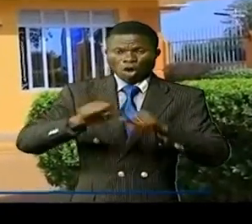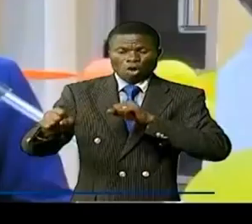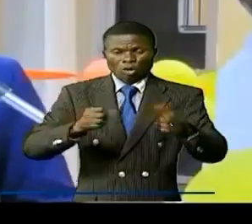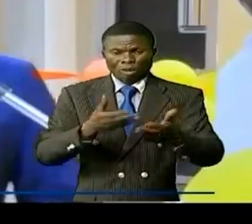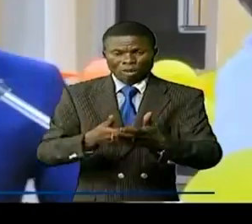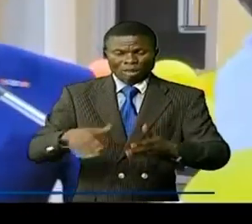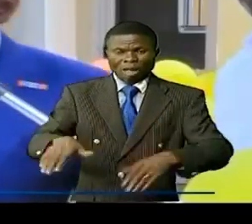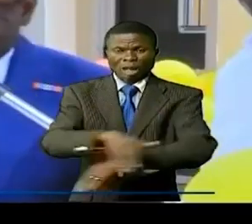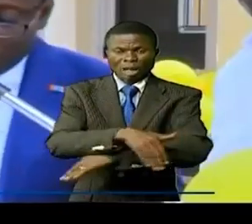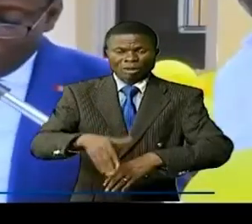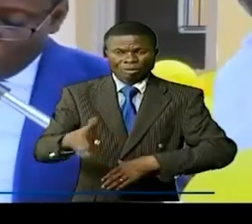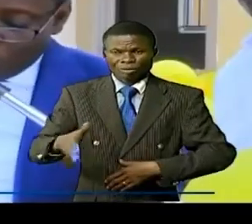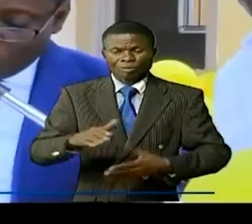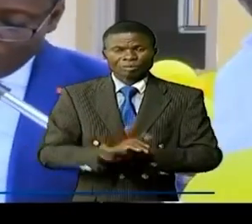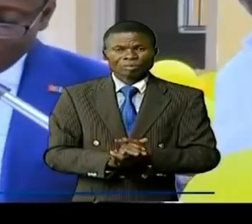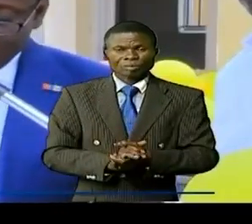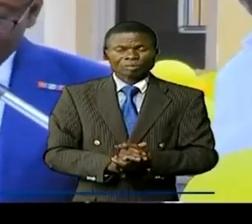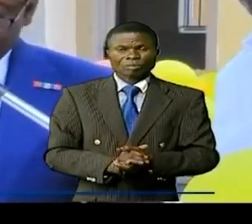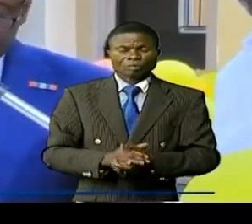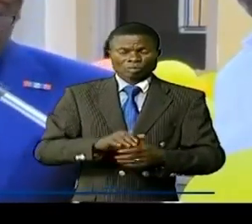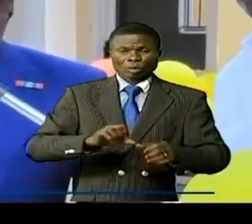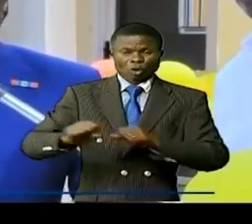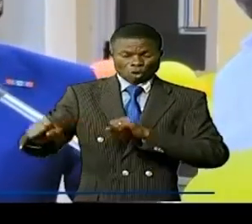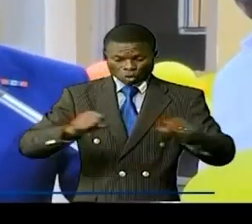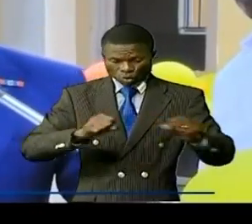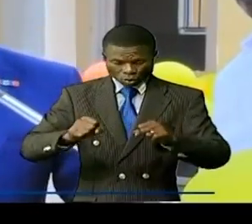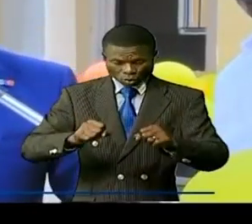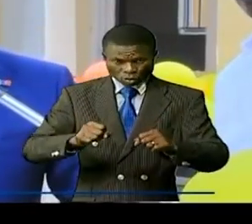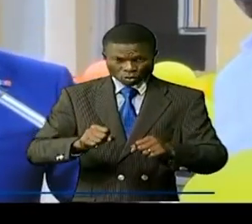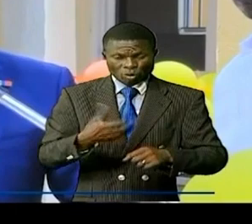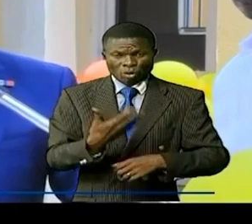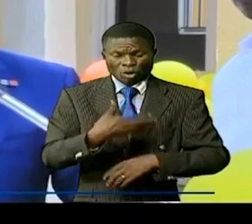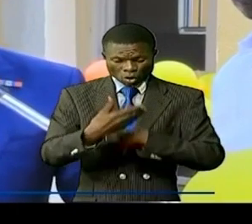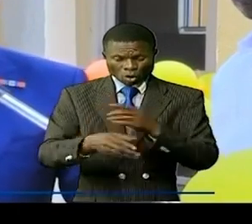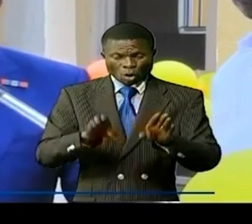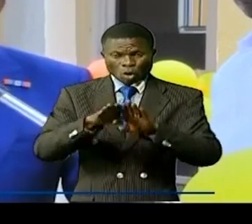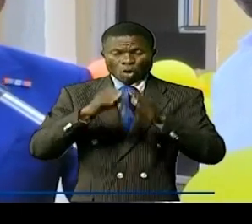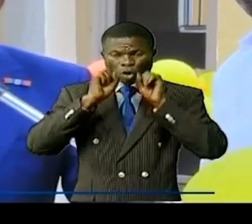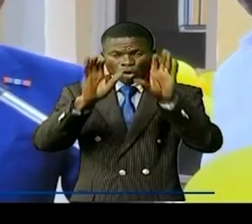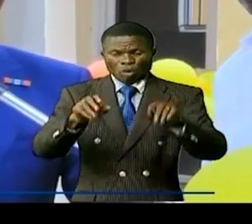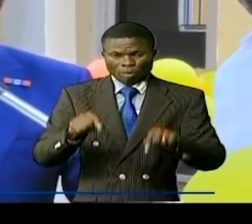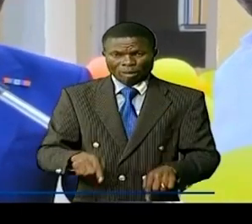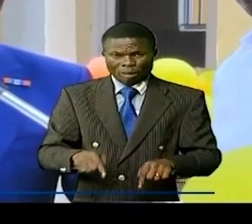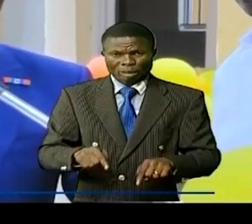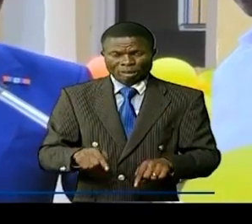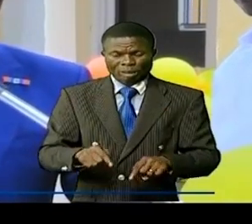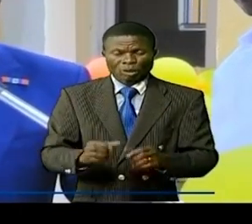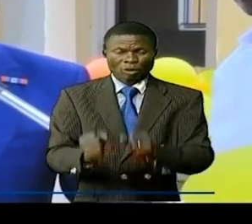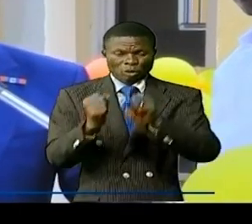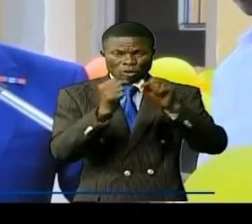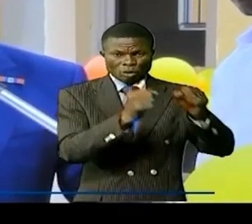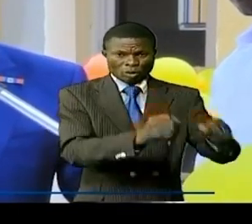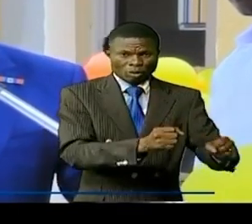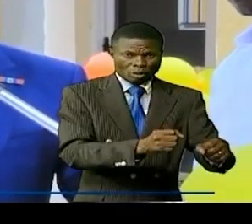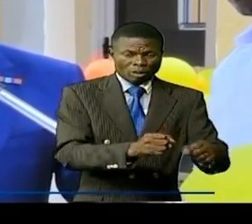frontière. Grâce au laboratoire de ces matériaux que nous allons inaugurer ce jour, il sera possible d'élargir l'éventail des